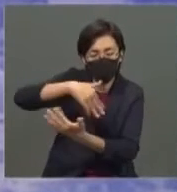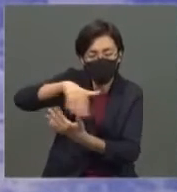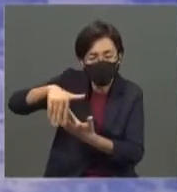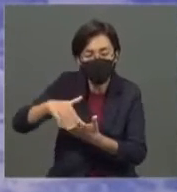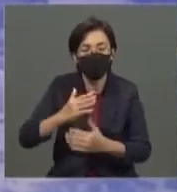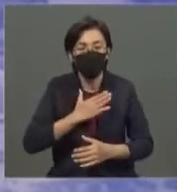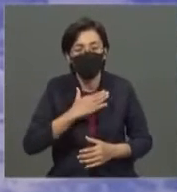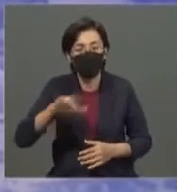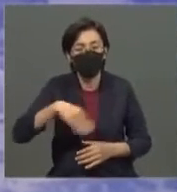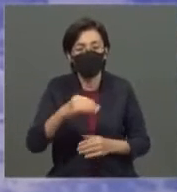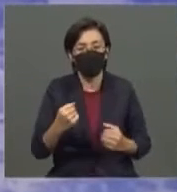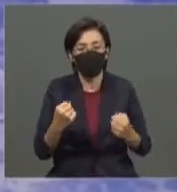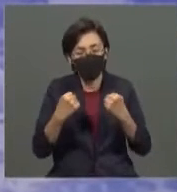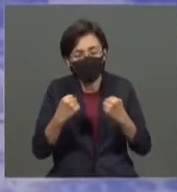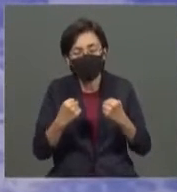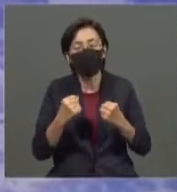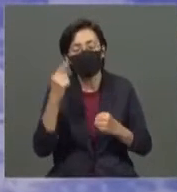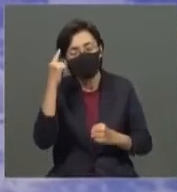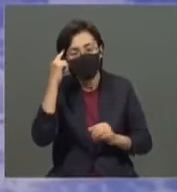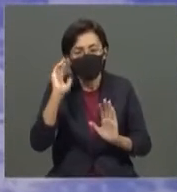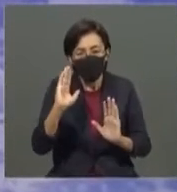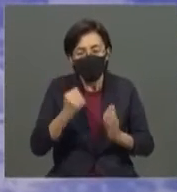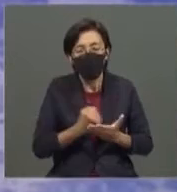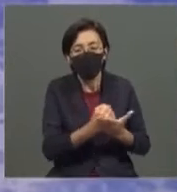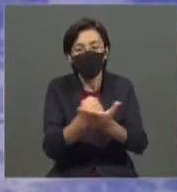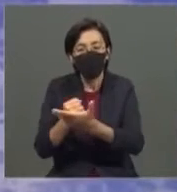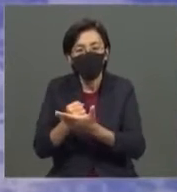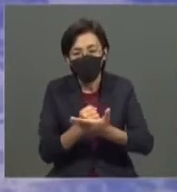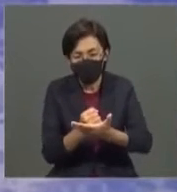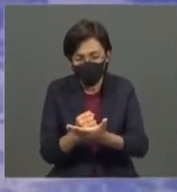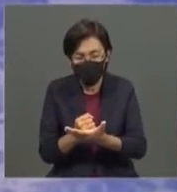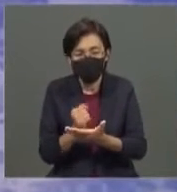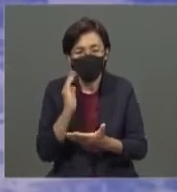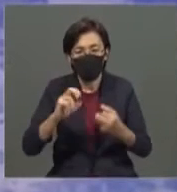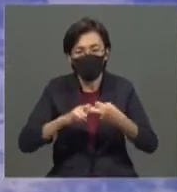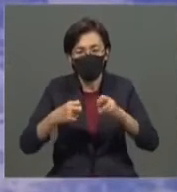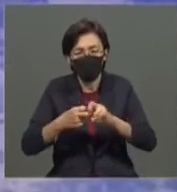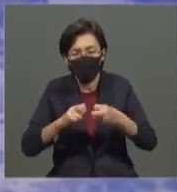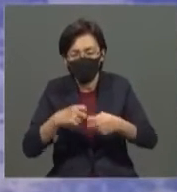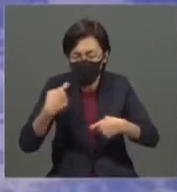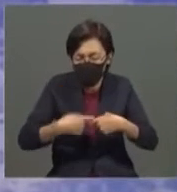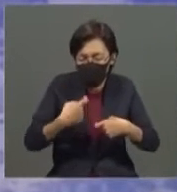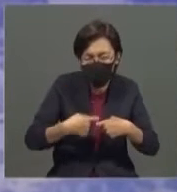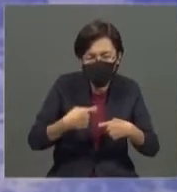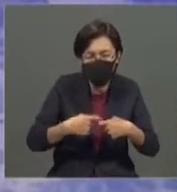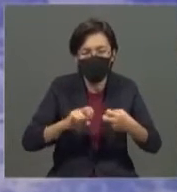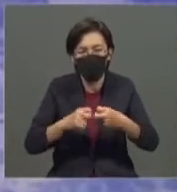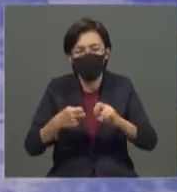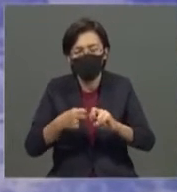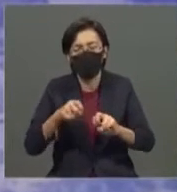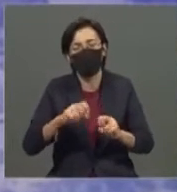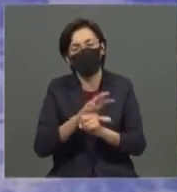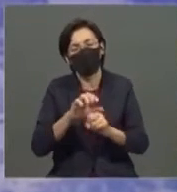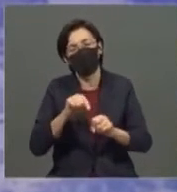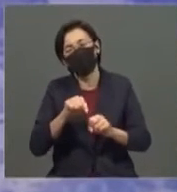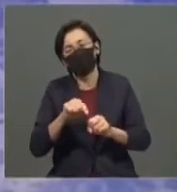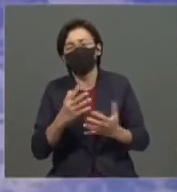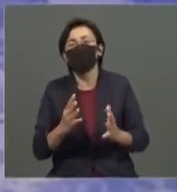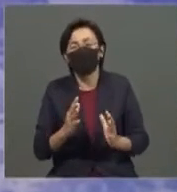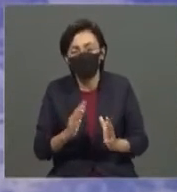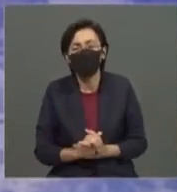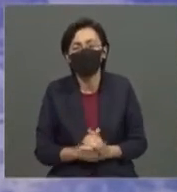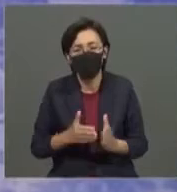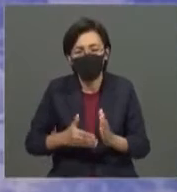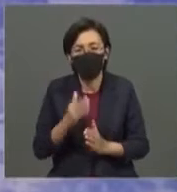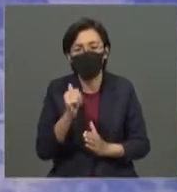จพลังสมองของท่านได้ช่วยกันนะครับเพื่อเราจะได้ผ่านความยุ่งยากความยากลำบากในสถานการณ์ยากลำบากอย่างนี้นะครับ